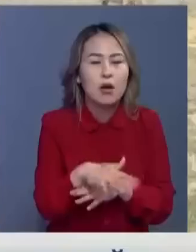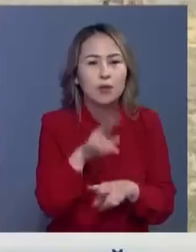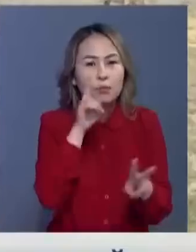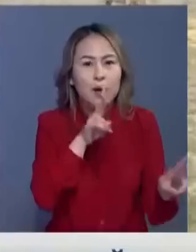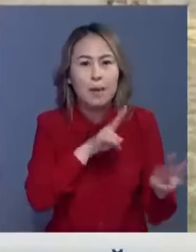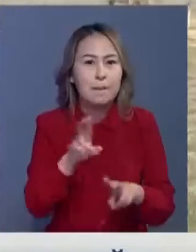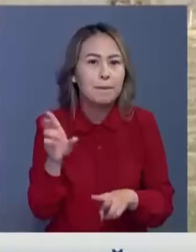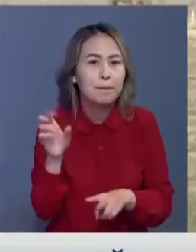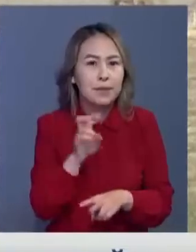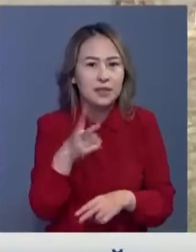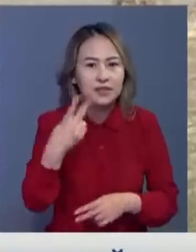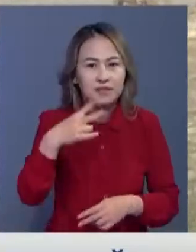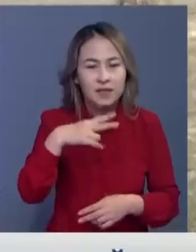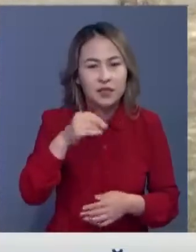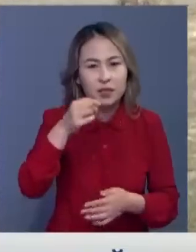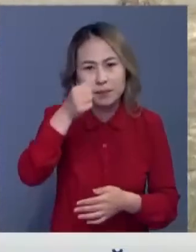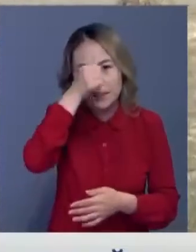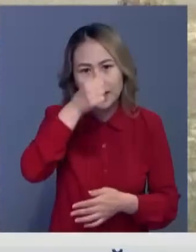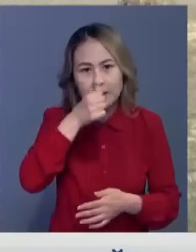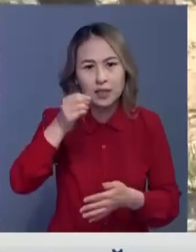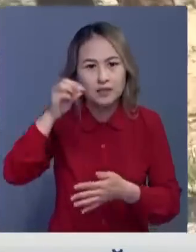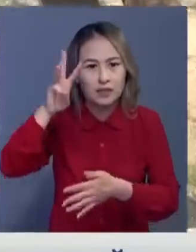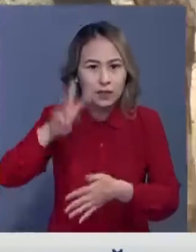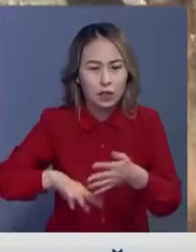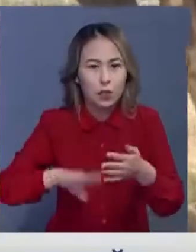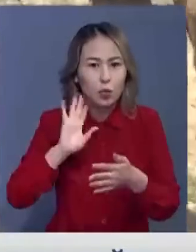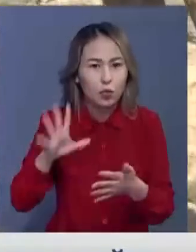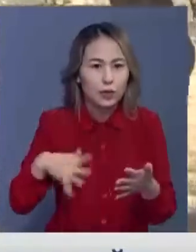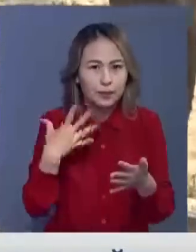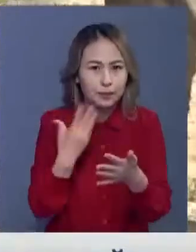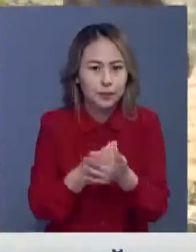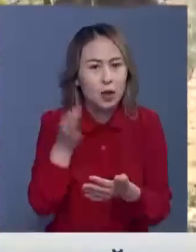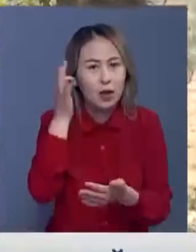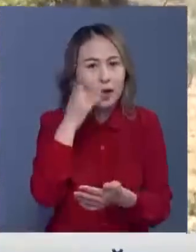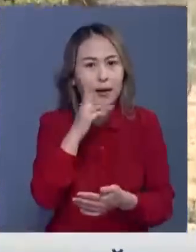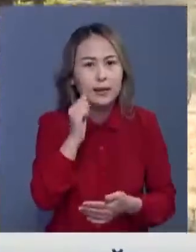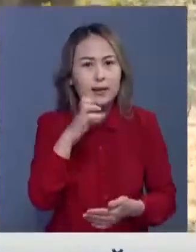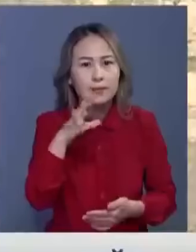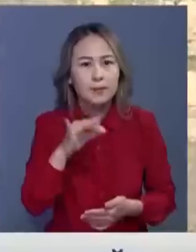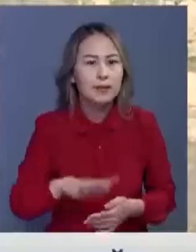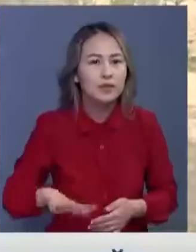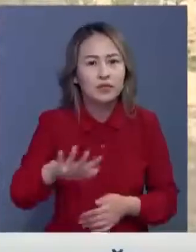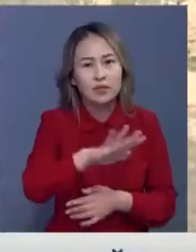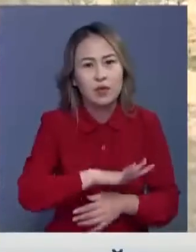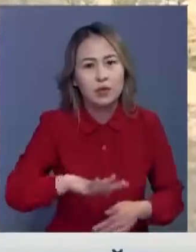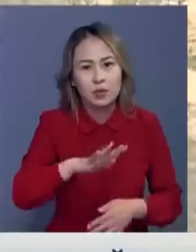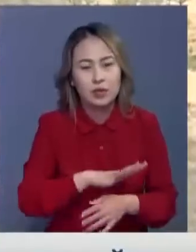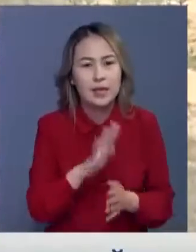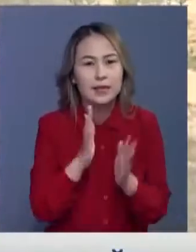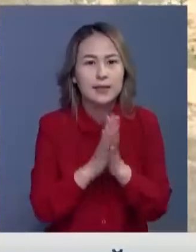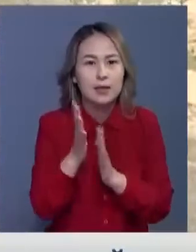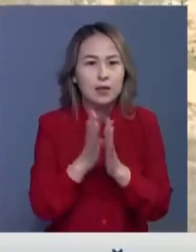жүрген азаматтар енді 20 айлық есептік көрсеткіш мөлшерінде айыппұл төлеуге тиіс. Айта кетейік, Каспий жағасындағы шаһарда